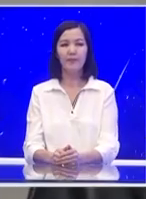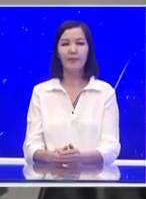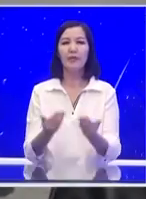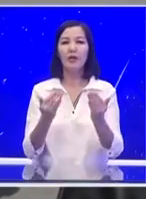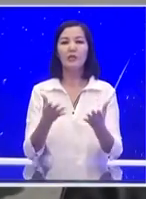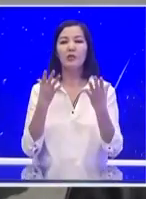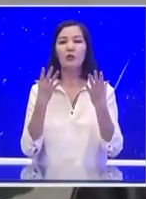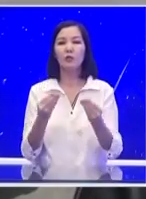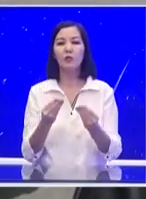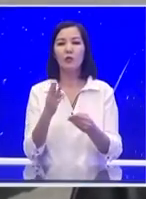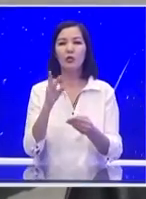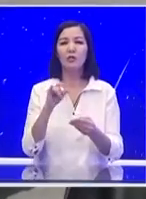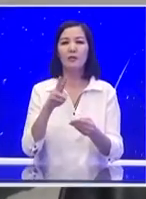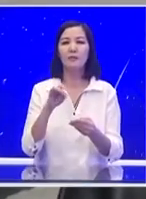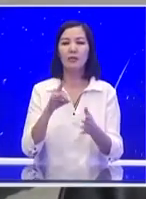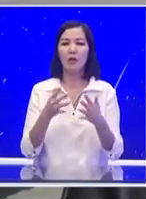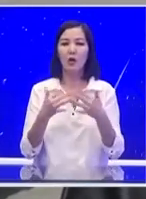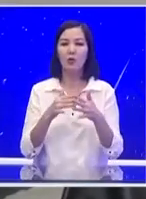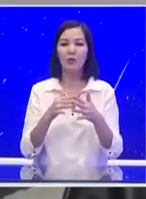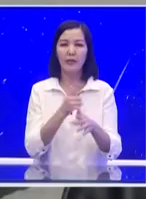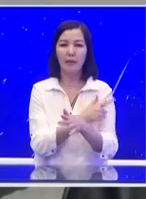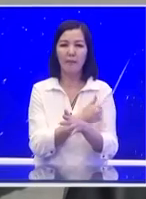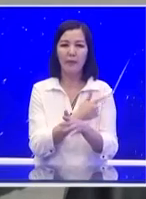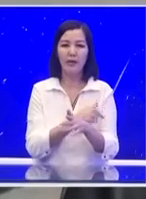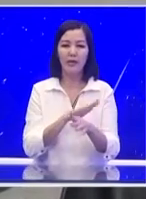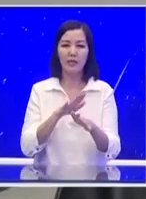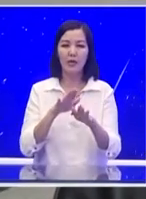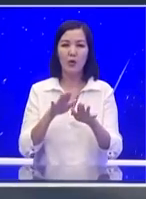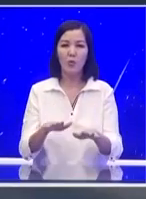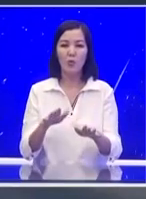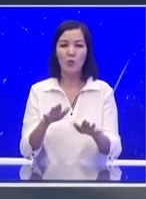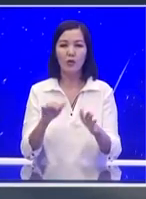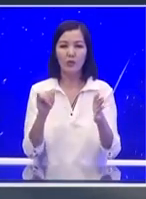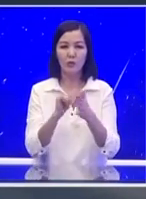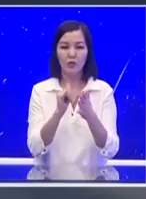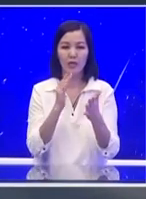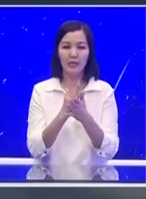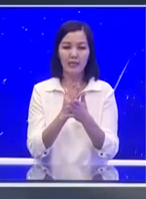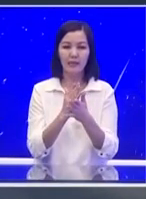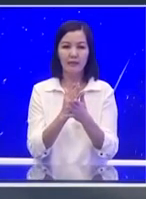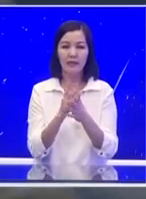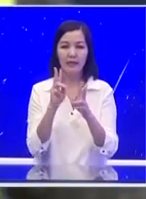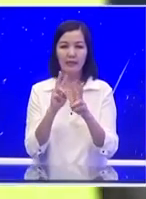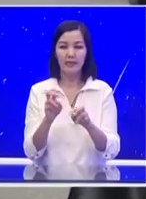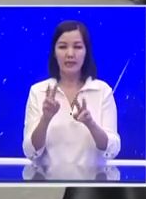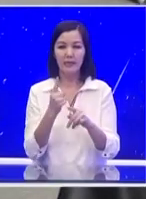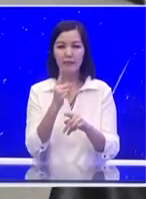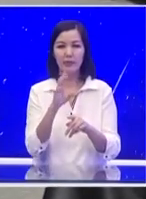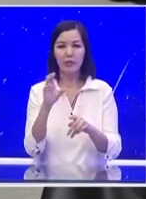Қазіргі таңда осы Шымыр ауылындағы бекет орналасқан, санитарлық бекет. Осы бекетте 1 апрельден